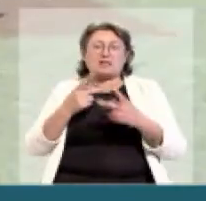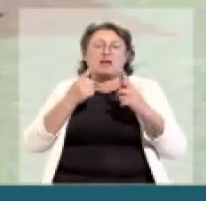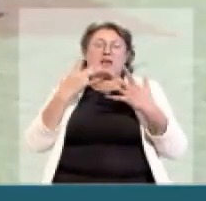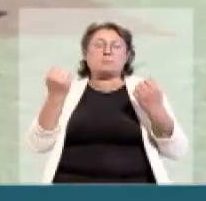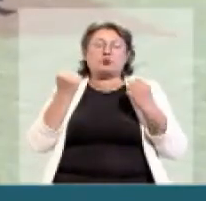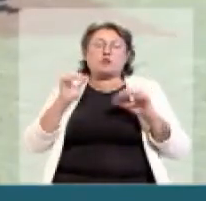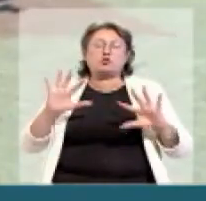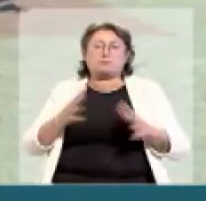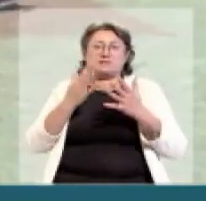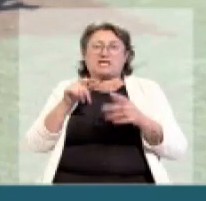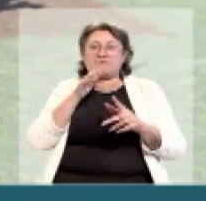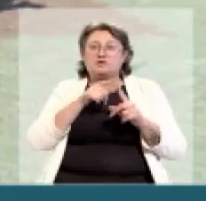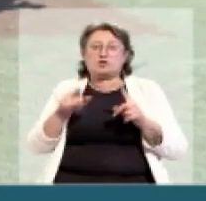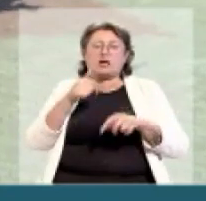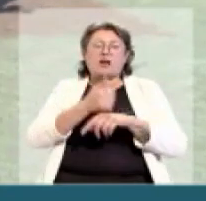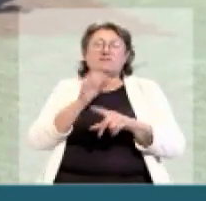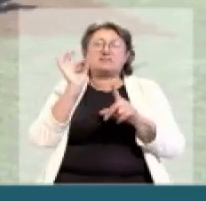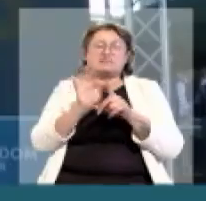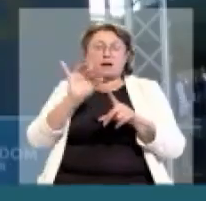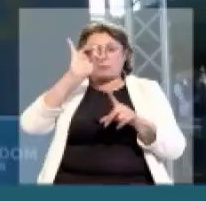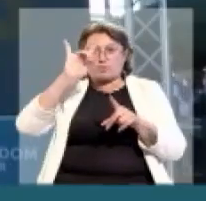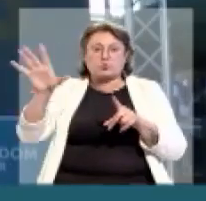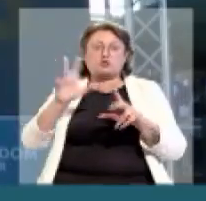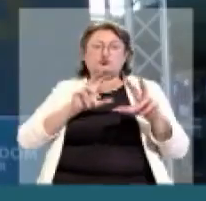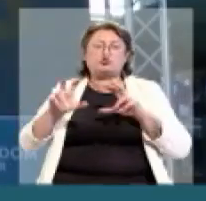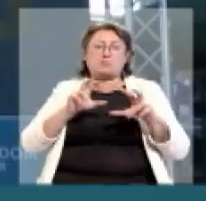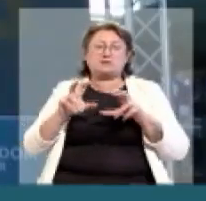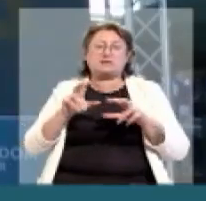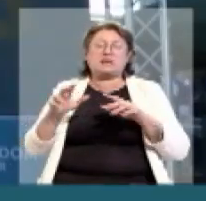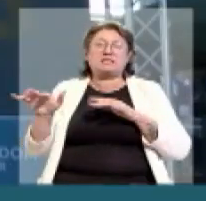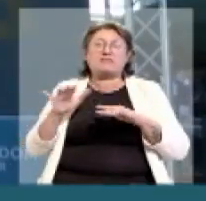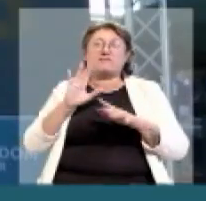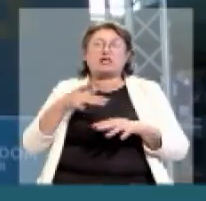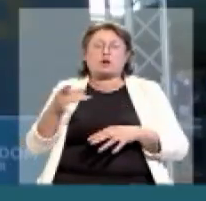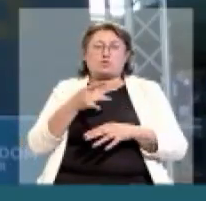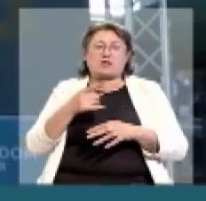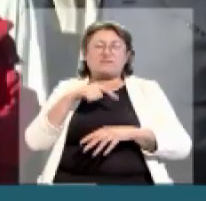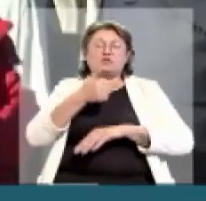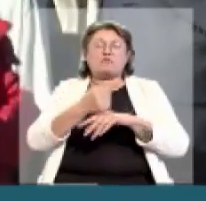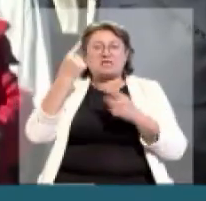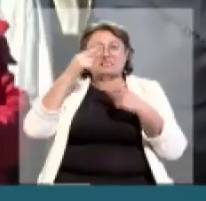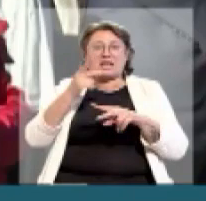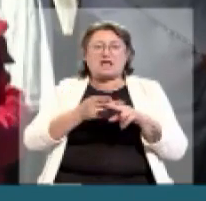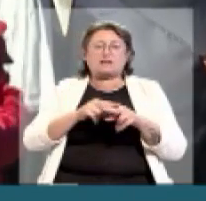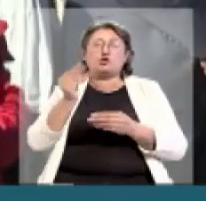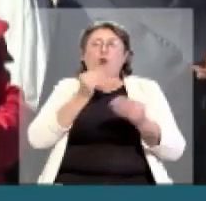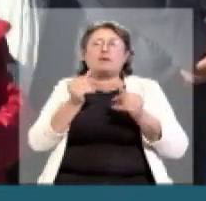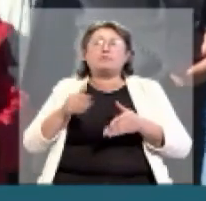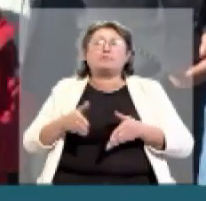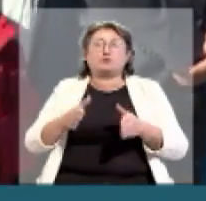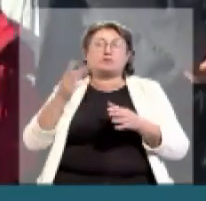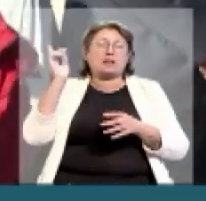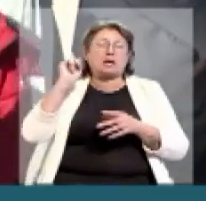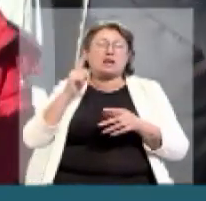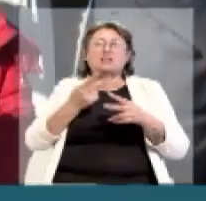яркое спортивное событие сезона. Главная цель – популяризация шахматного движения в регионах. В основе идеи же Великий шелковый путь. Тогда